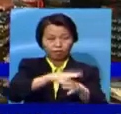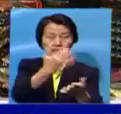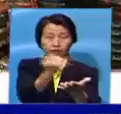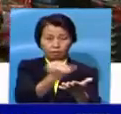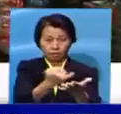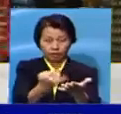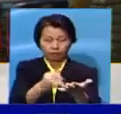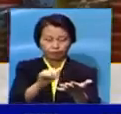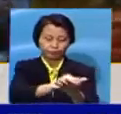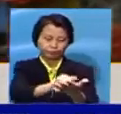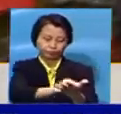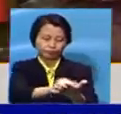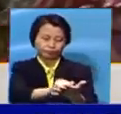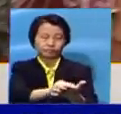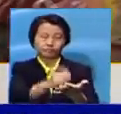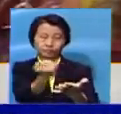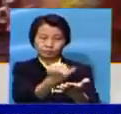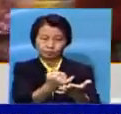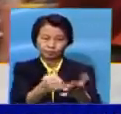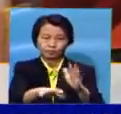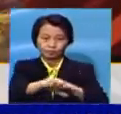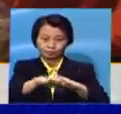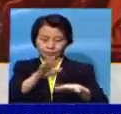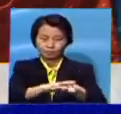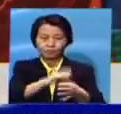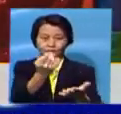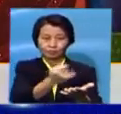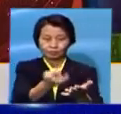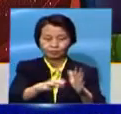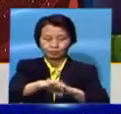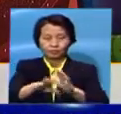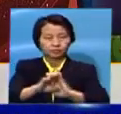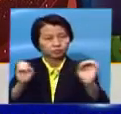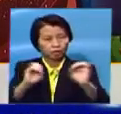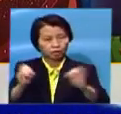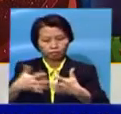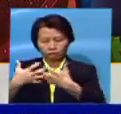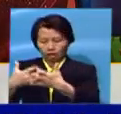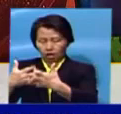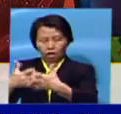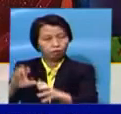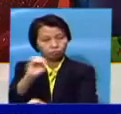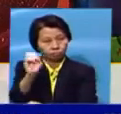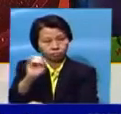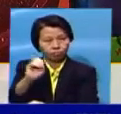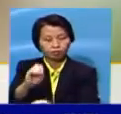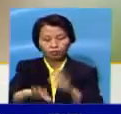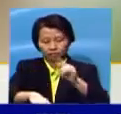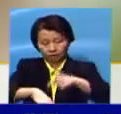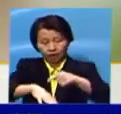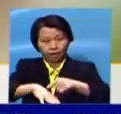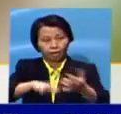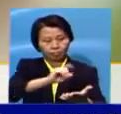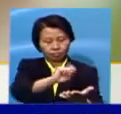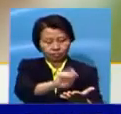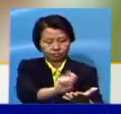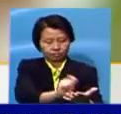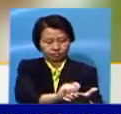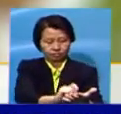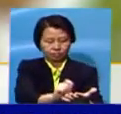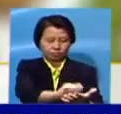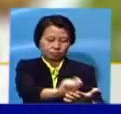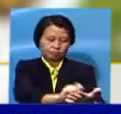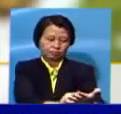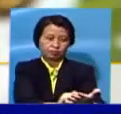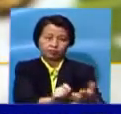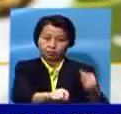batik-batik di gaya warisan ini hanya lukisan tangan tak ada yang pakai mesin ataupun yang printed pakai digital punya printed mesin jadi